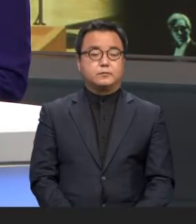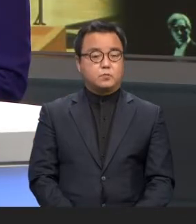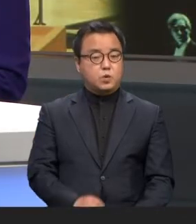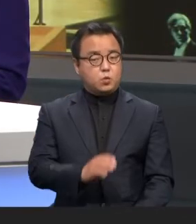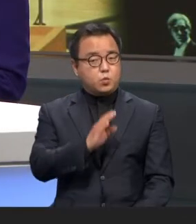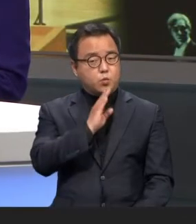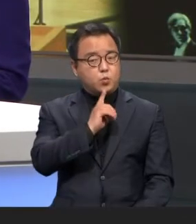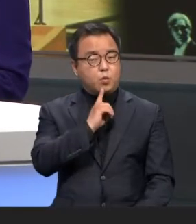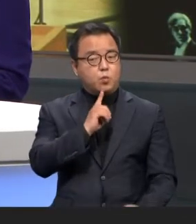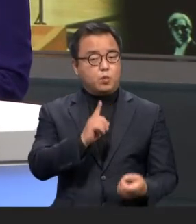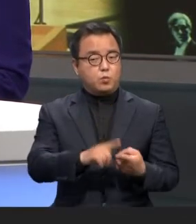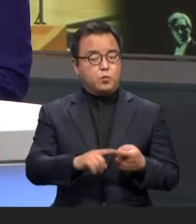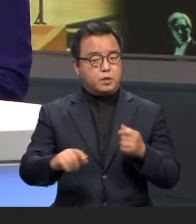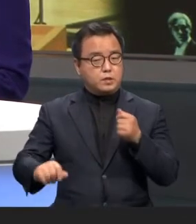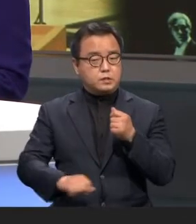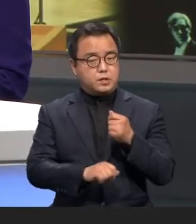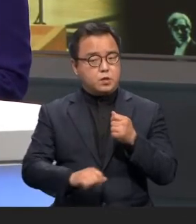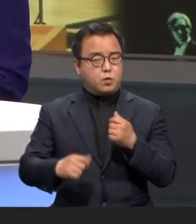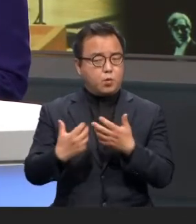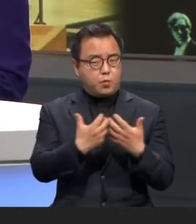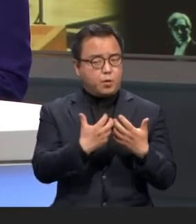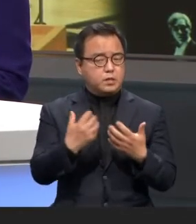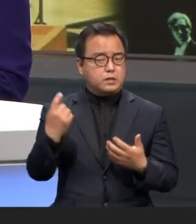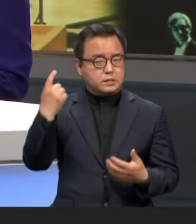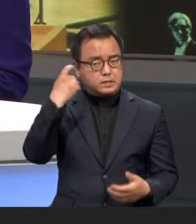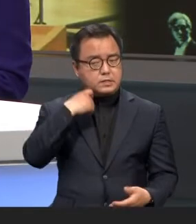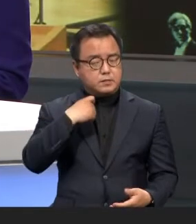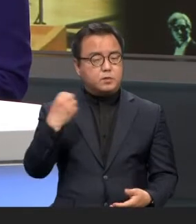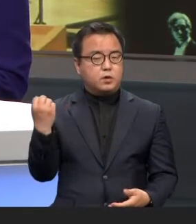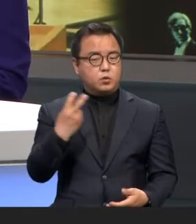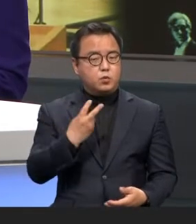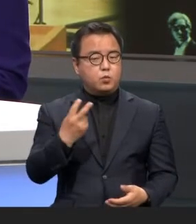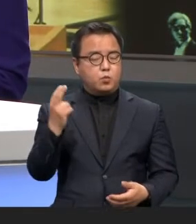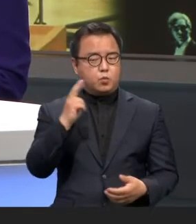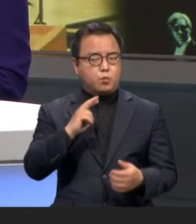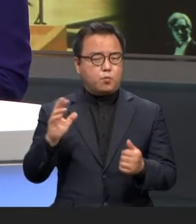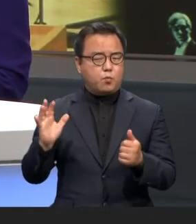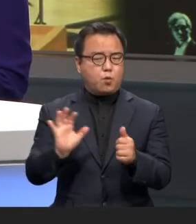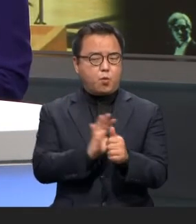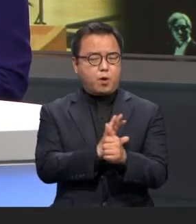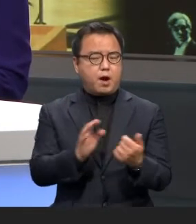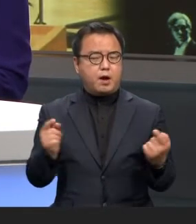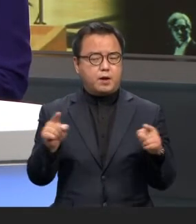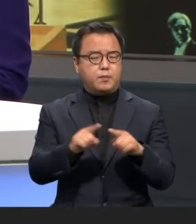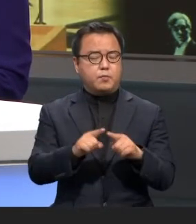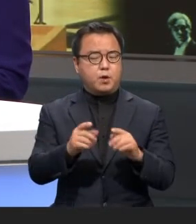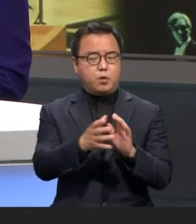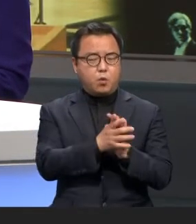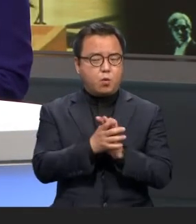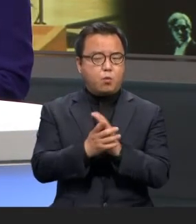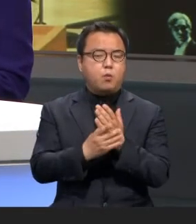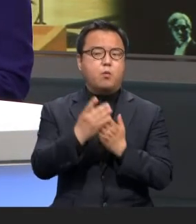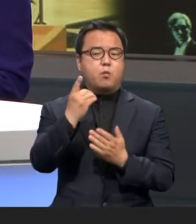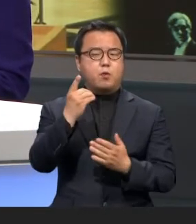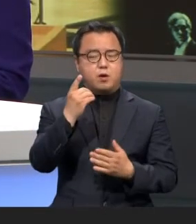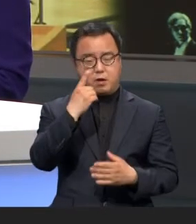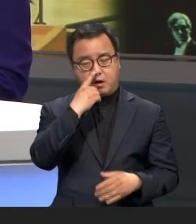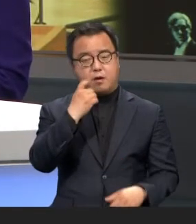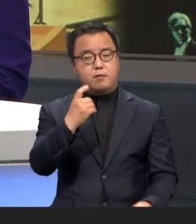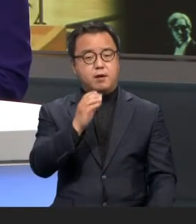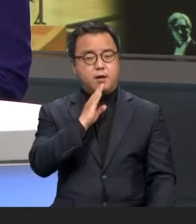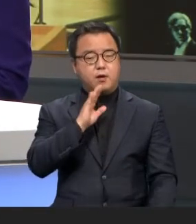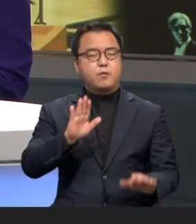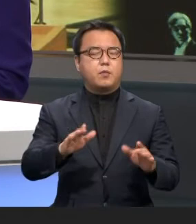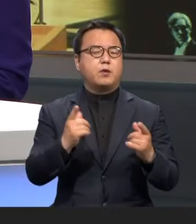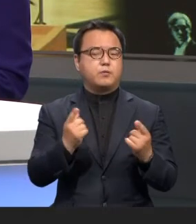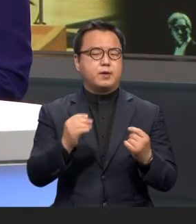역시 말씀하신 대로 좀 첼로가 많이 채워준다는 느낌을 들고 또 오케스트라와 함께 메워지는 부분들이 참 멋있다는 생각이 드네요. 네. 자, 오늘 또 이렇게